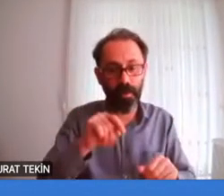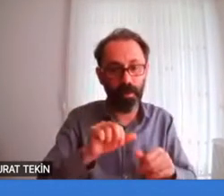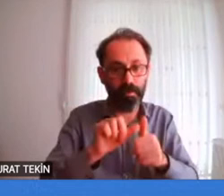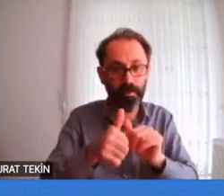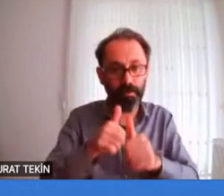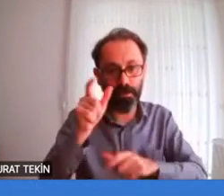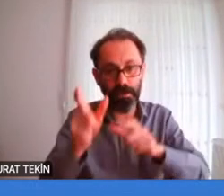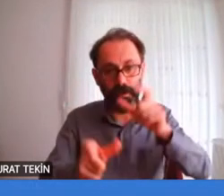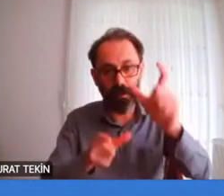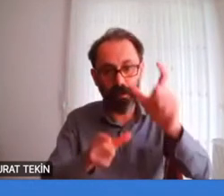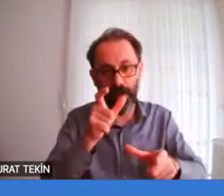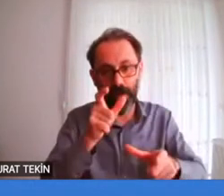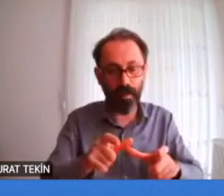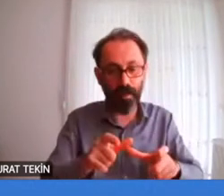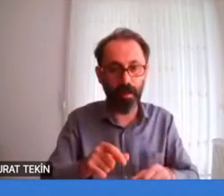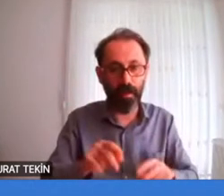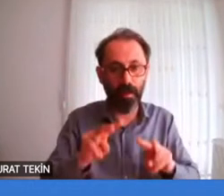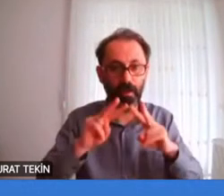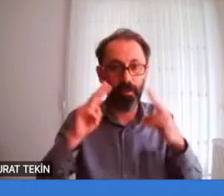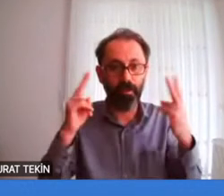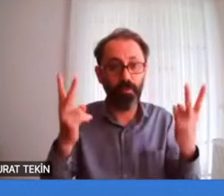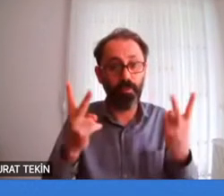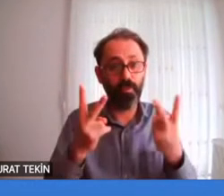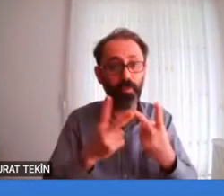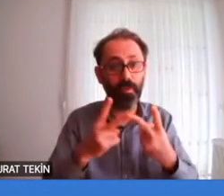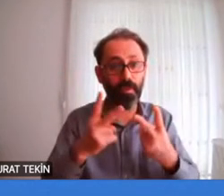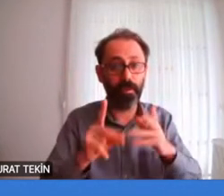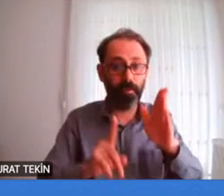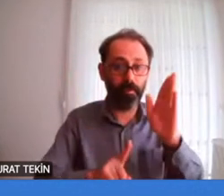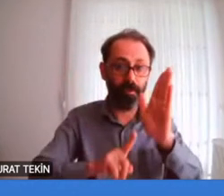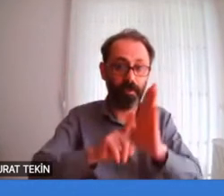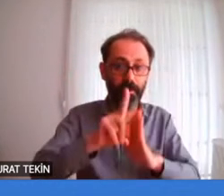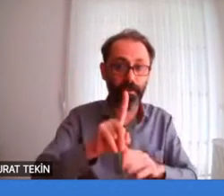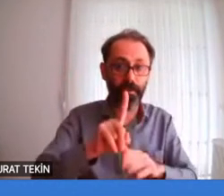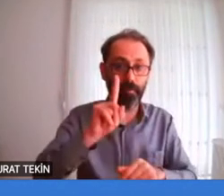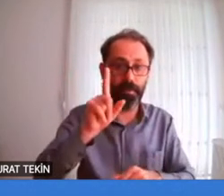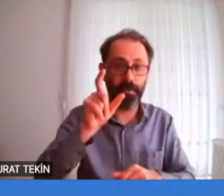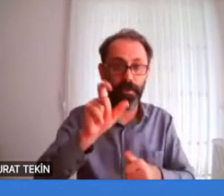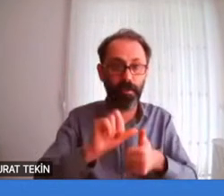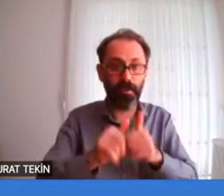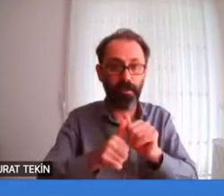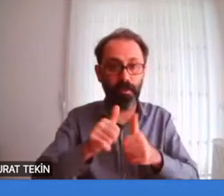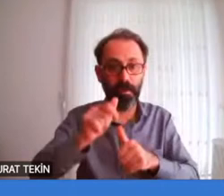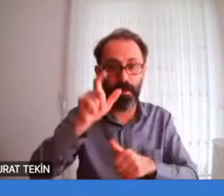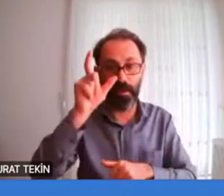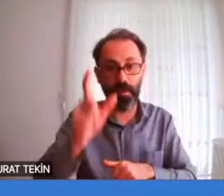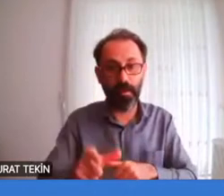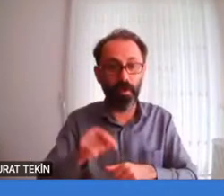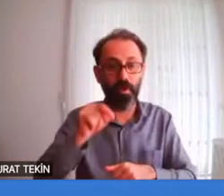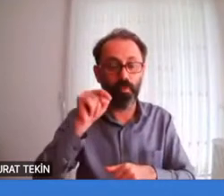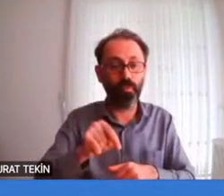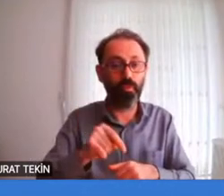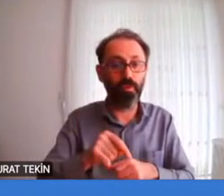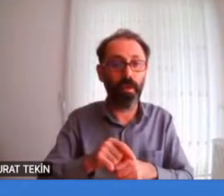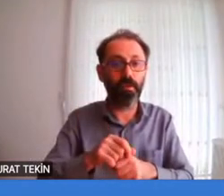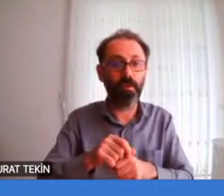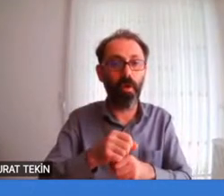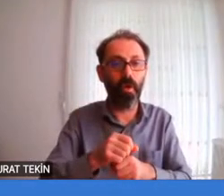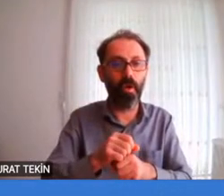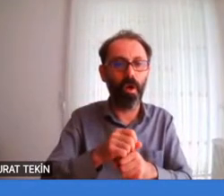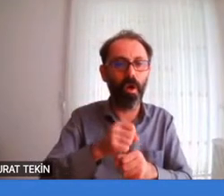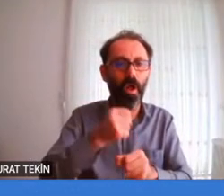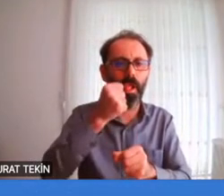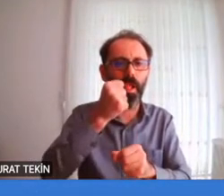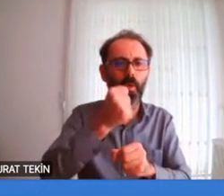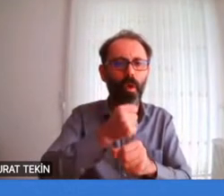sporcularımızdan Sevda dünyanın en başarılı sporcusu seçildi. Bu noktada dünya voleybolü daha da şöyle